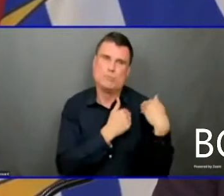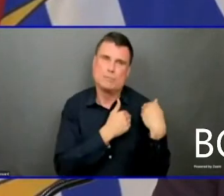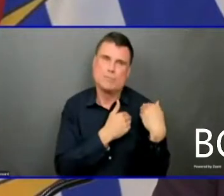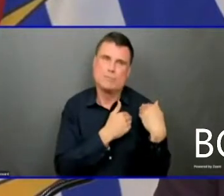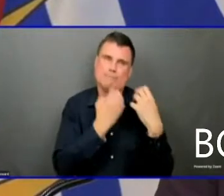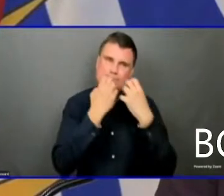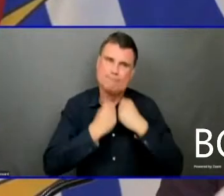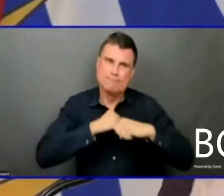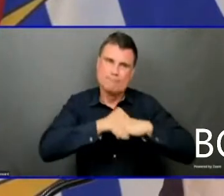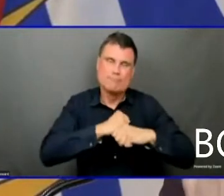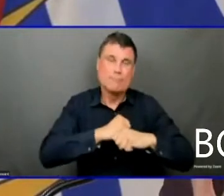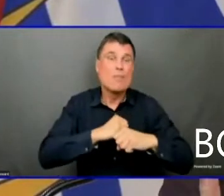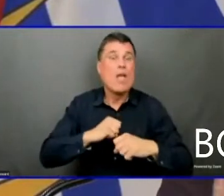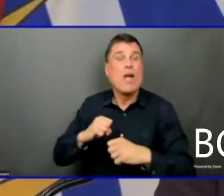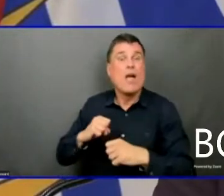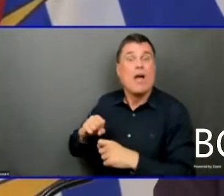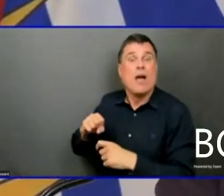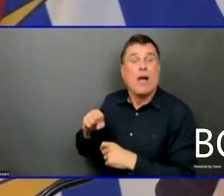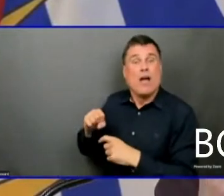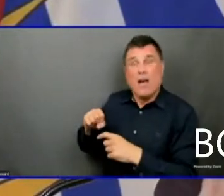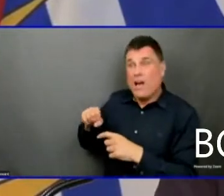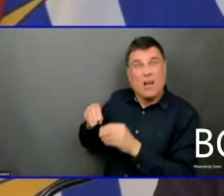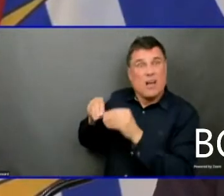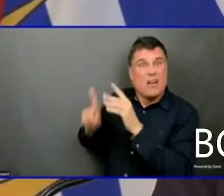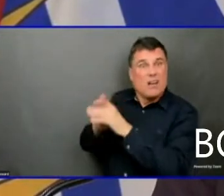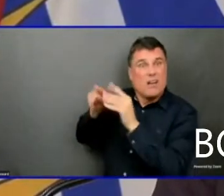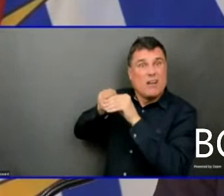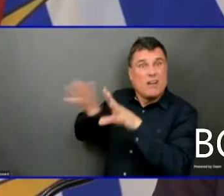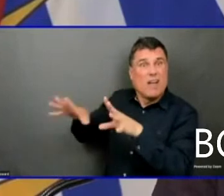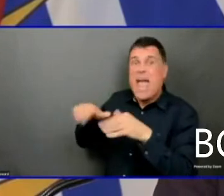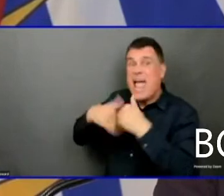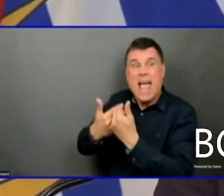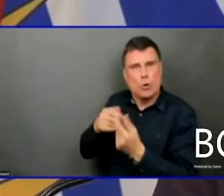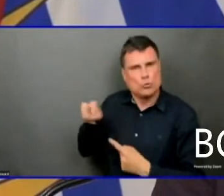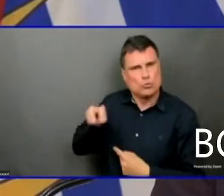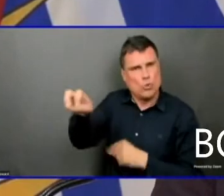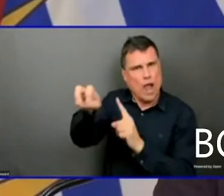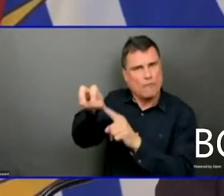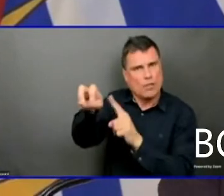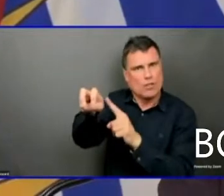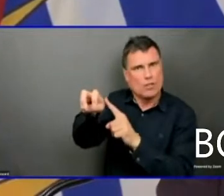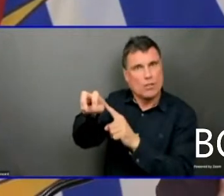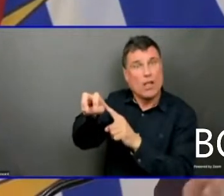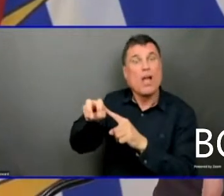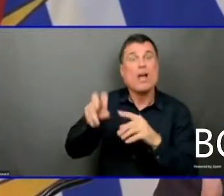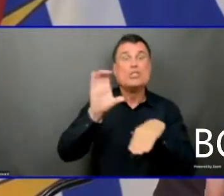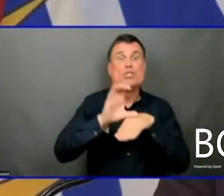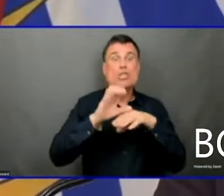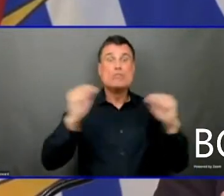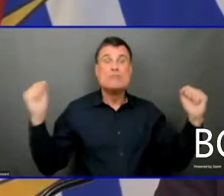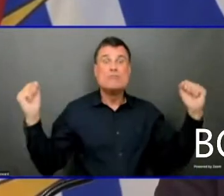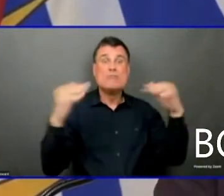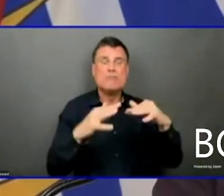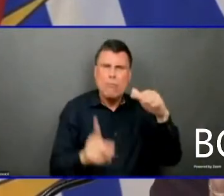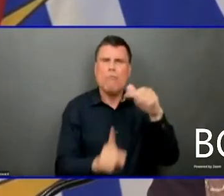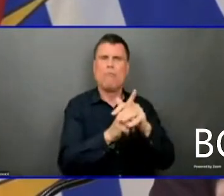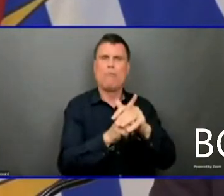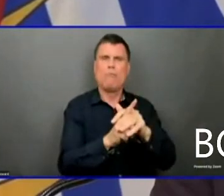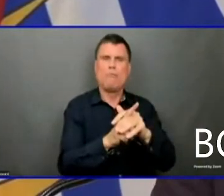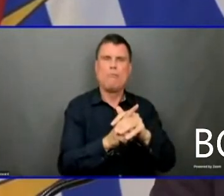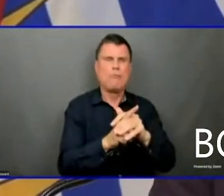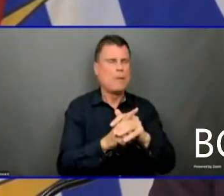people, and it can happen very quickly, and it can spread very quickly. 所以大家要一定要清楚只要人和人之间